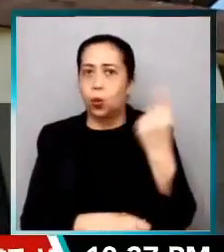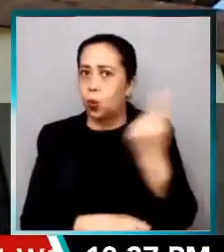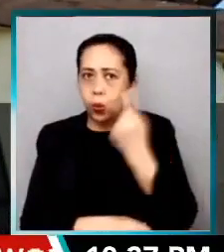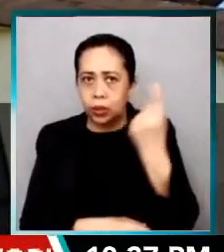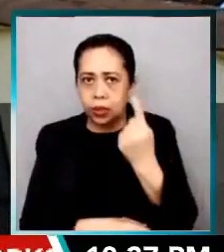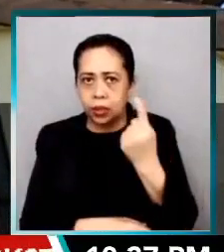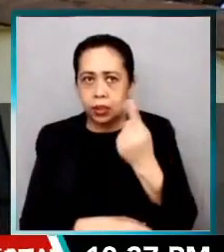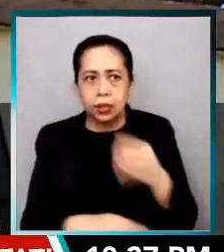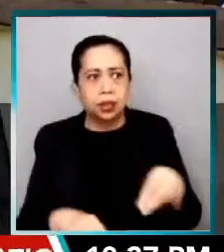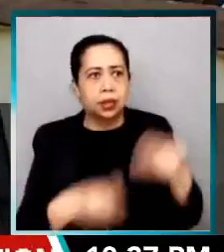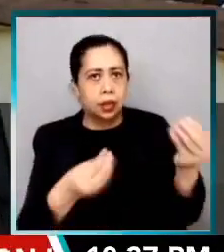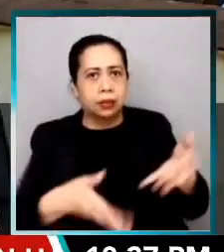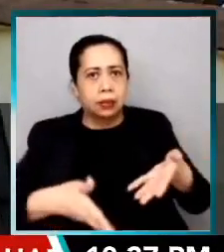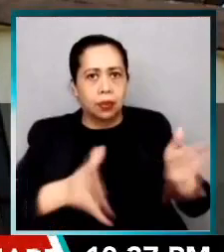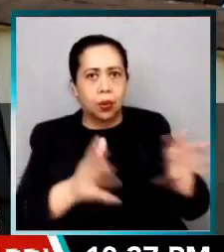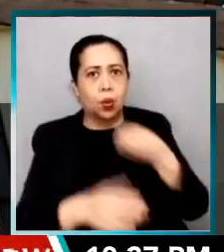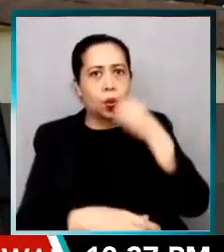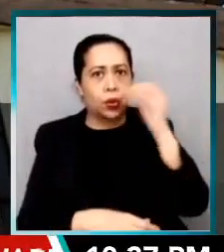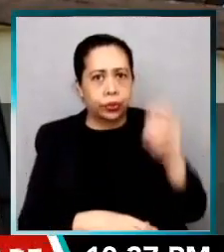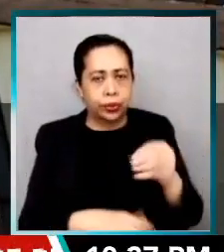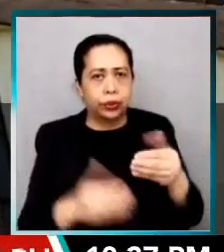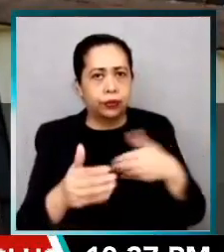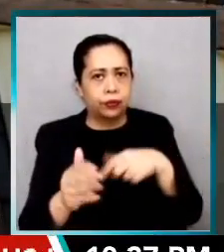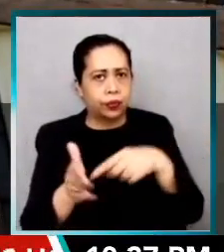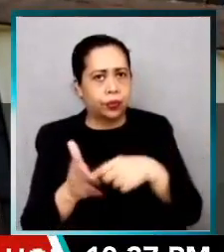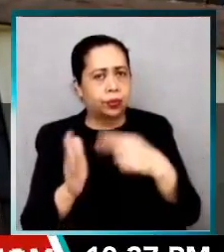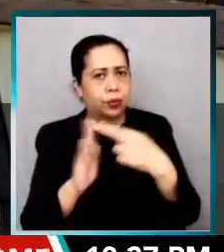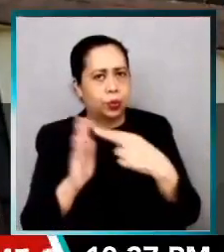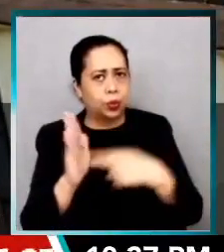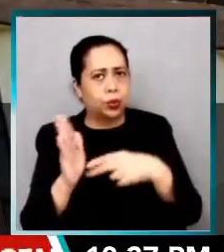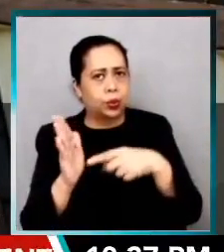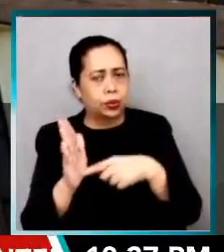ng sugar orders base sa charter ng ahensya.